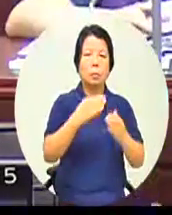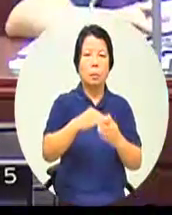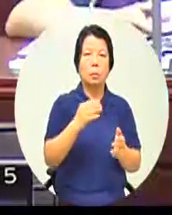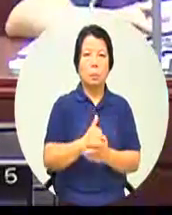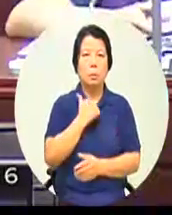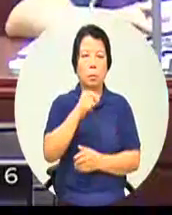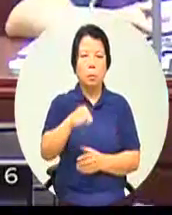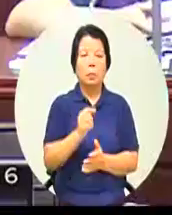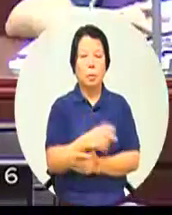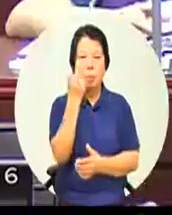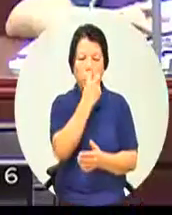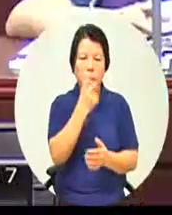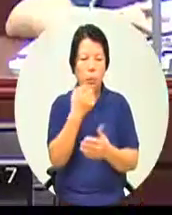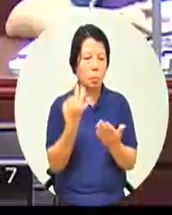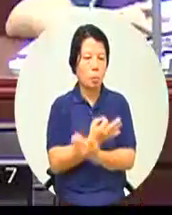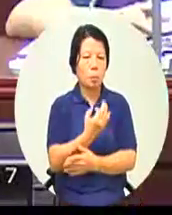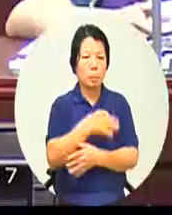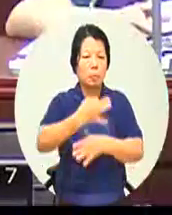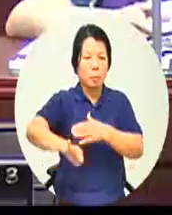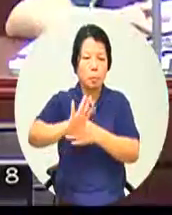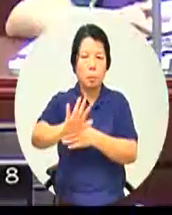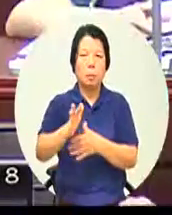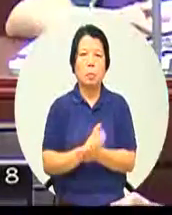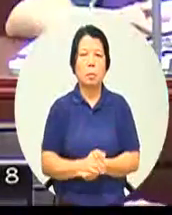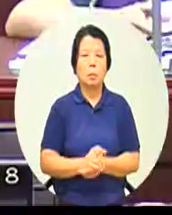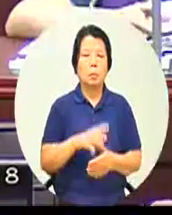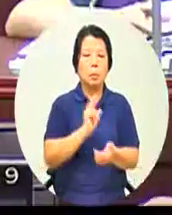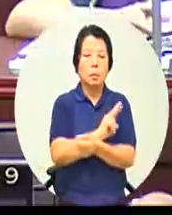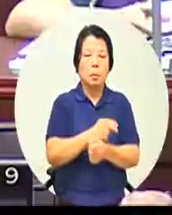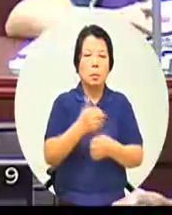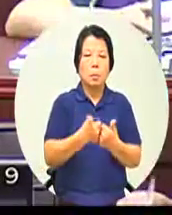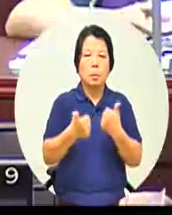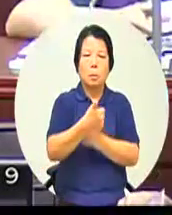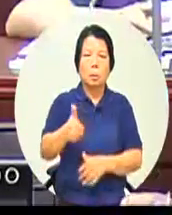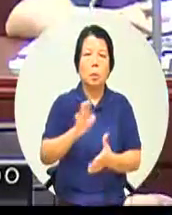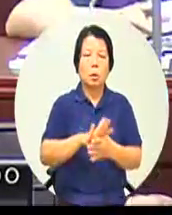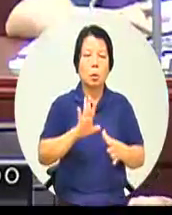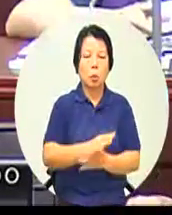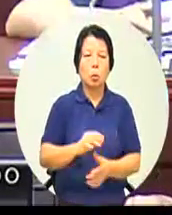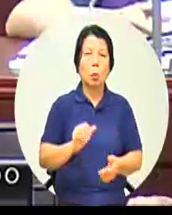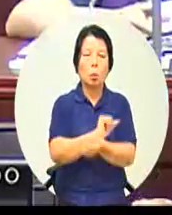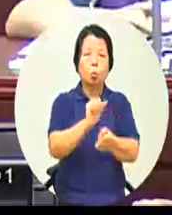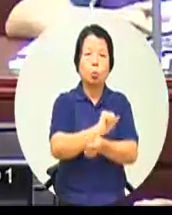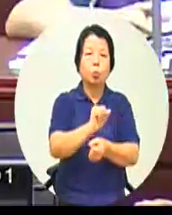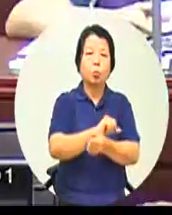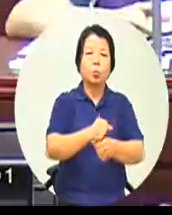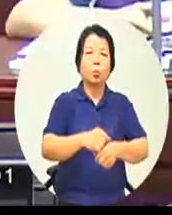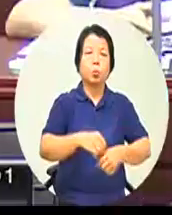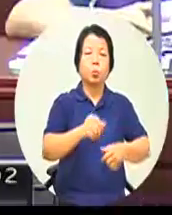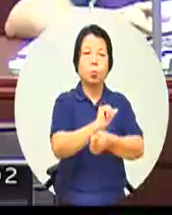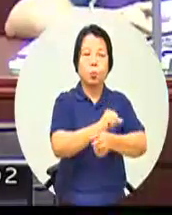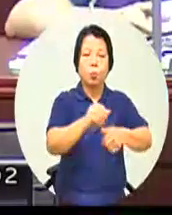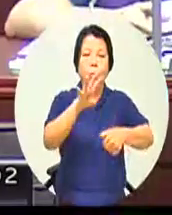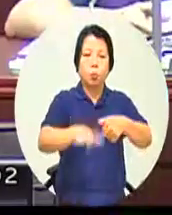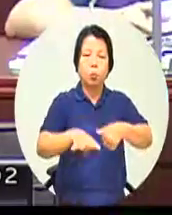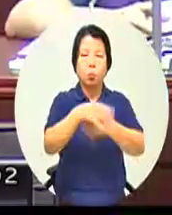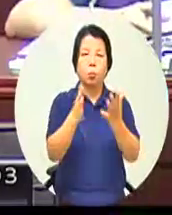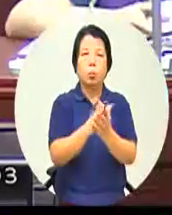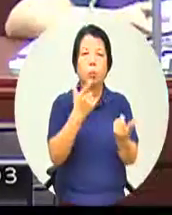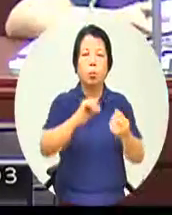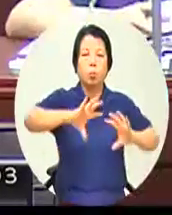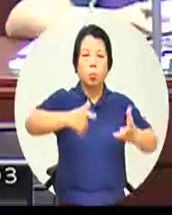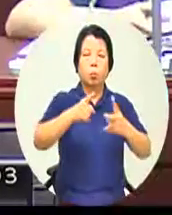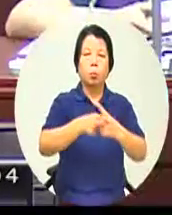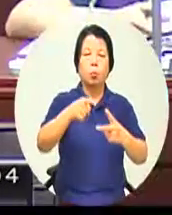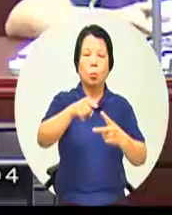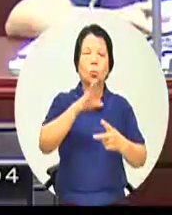这个监督不周哦。那林议员上会期提到的木栅国小，他其实学童总共加幼儿园只有46个人，那在